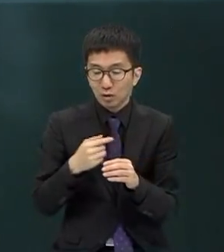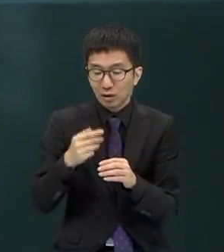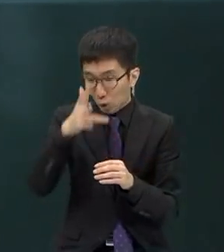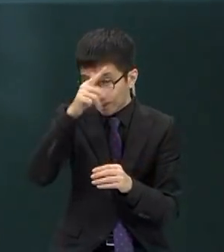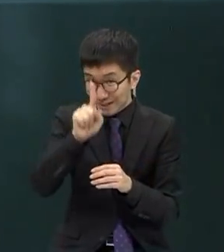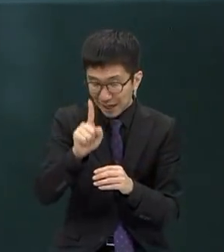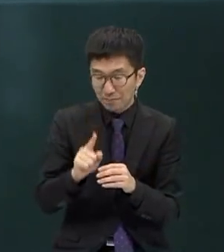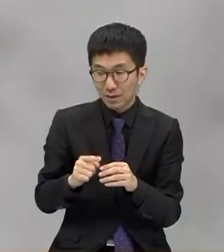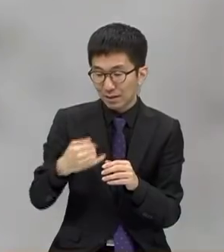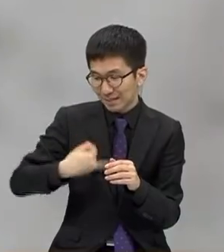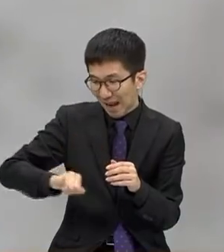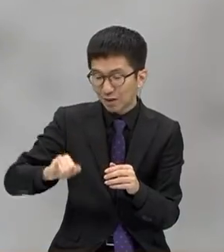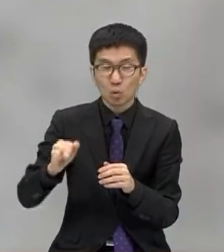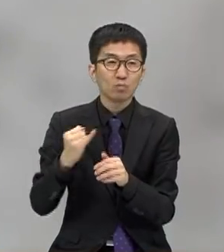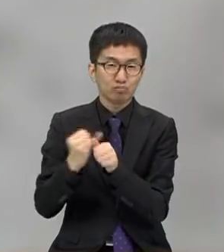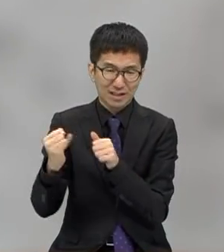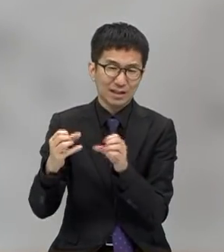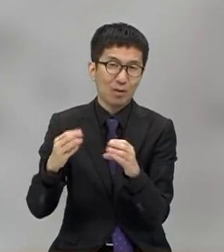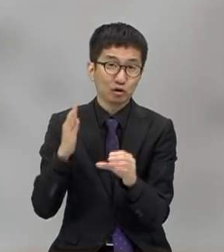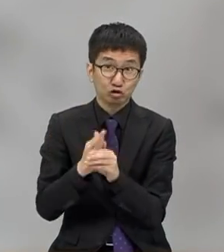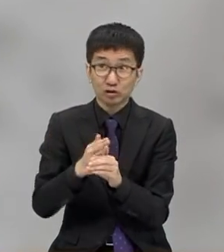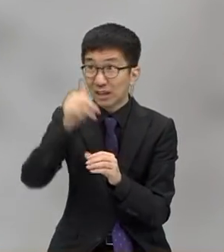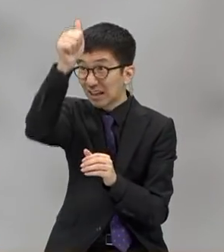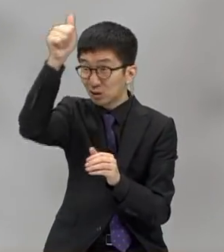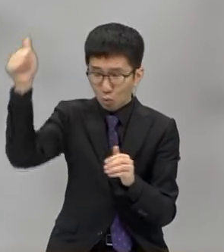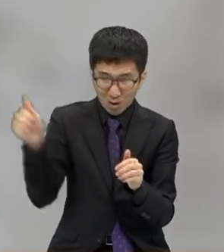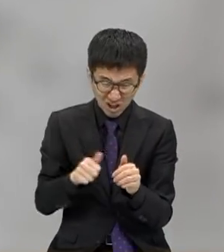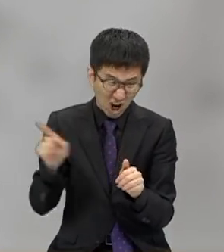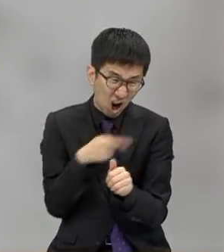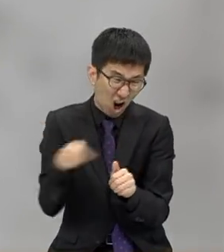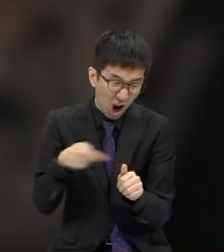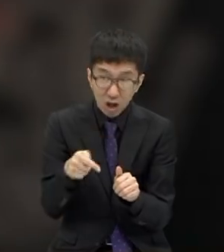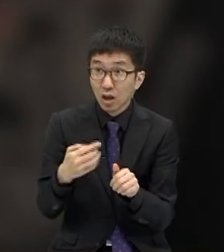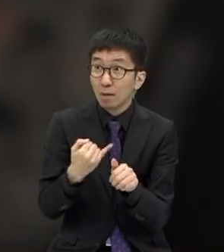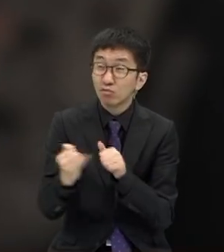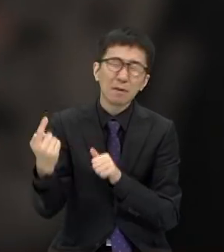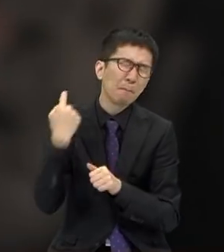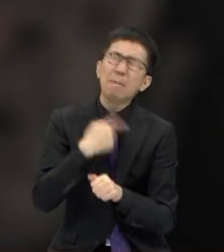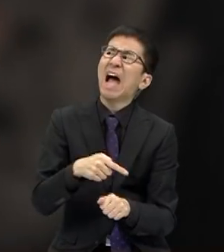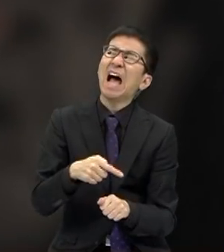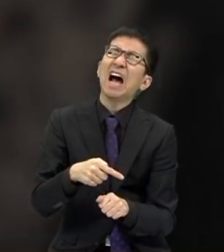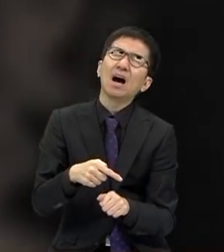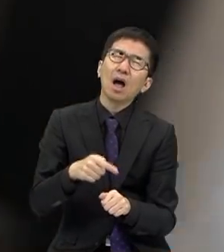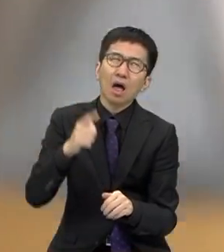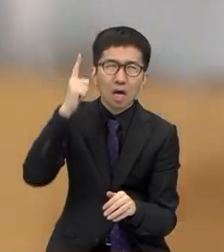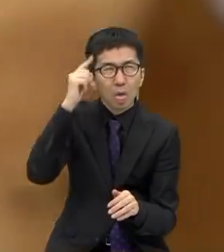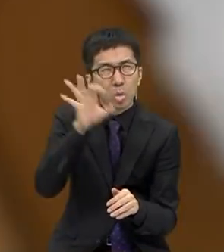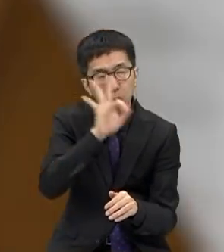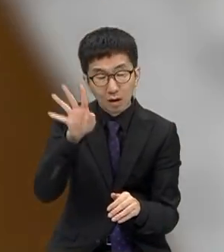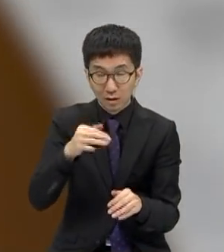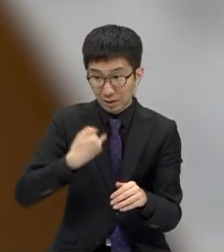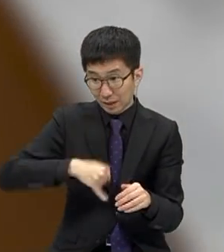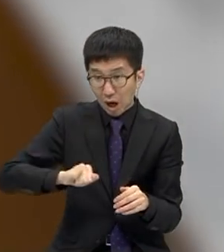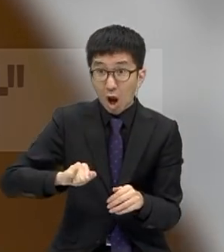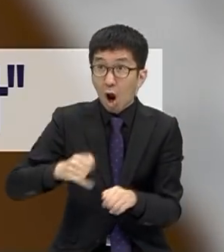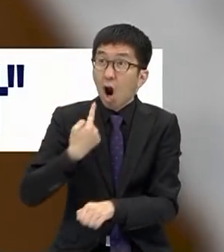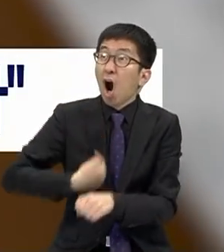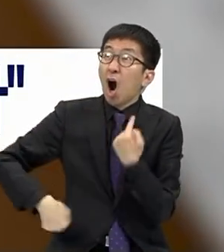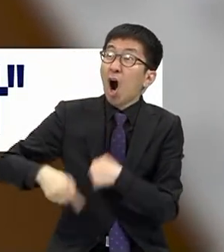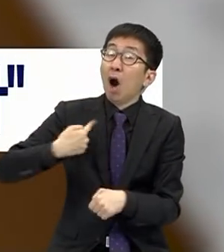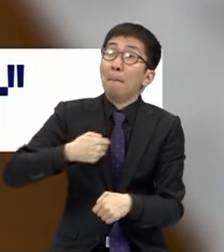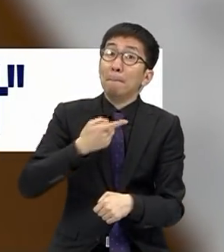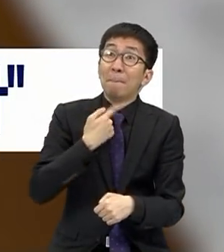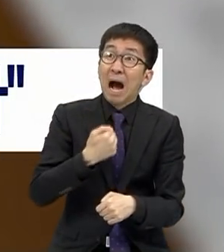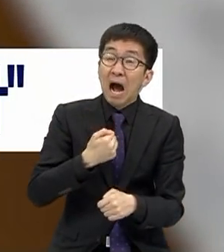마구 휘둘렀습니다. 아내는 목 부위를 다쳐 의식을 잃었고 딸도 부상을 입는 긴박한 상황이었지만 경찰의